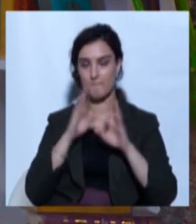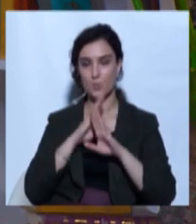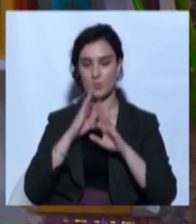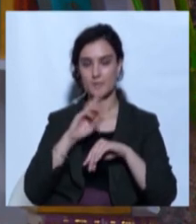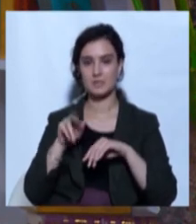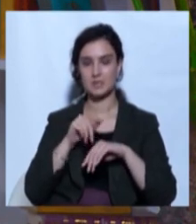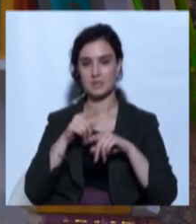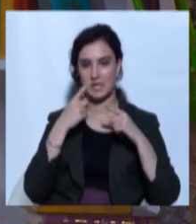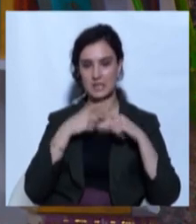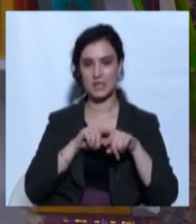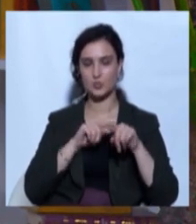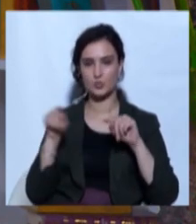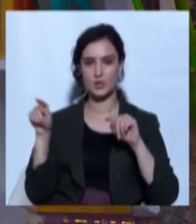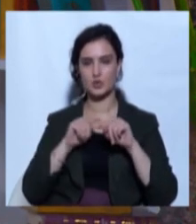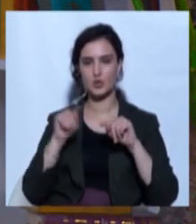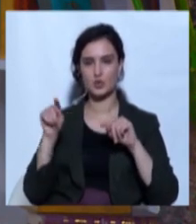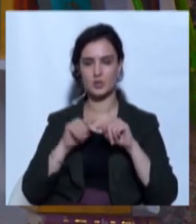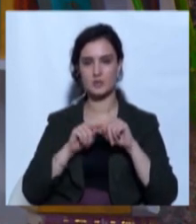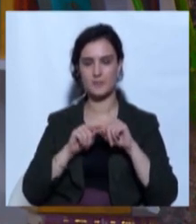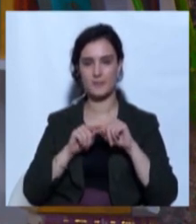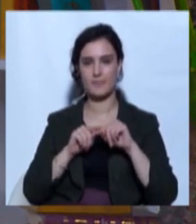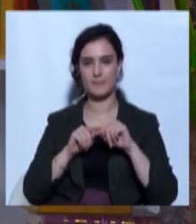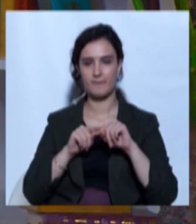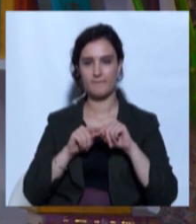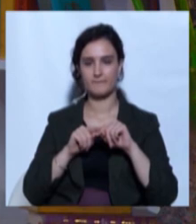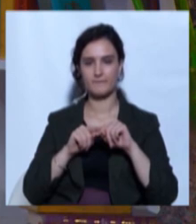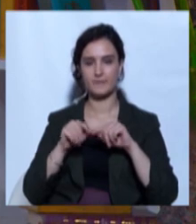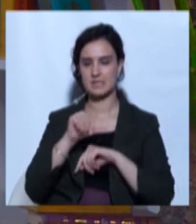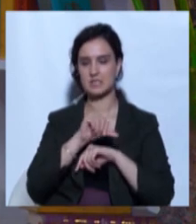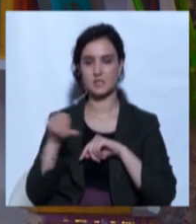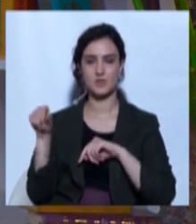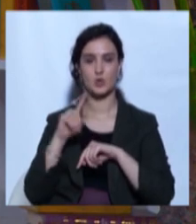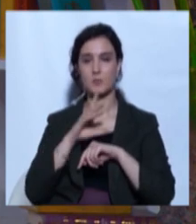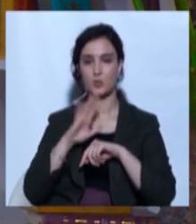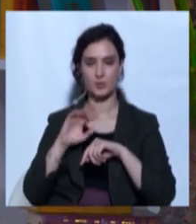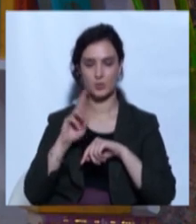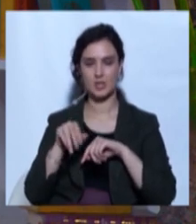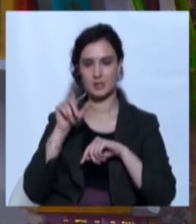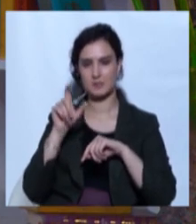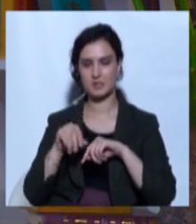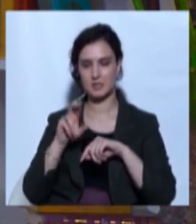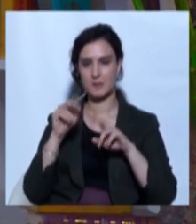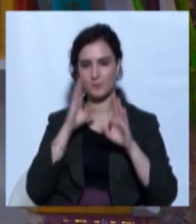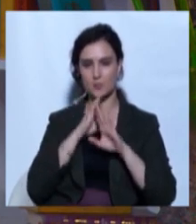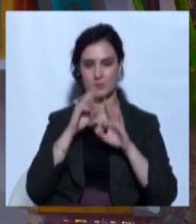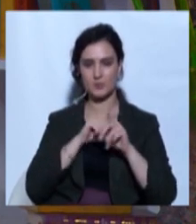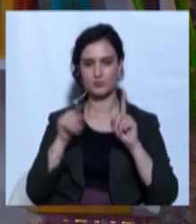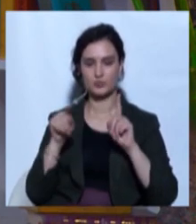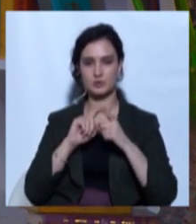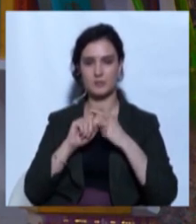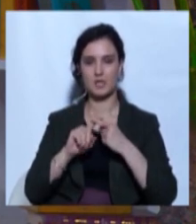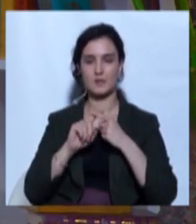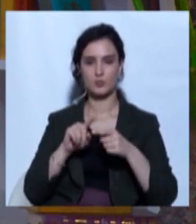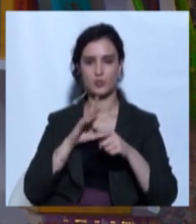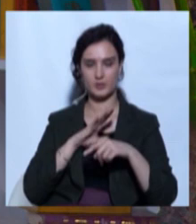და არქიტექტურას შორის პრაქტიკულად წაშლილიყო საზღვარი და ადამიანსა და ბუნებას შორის